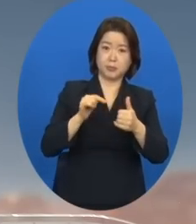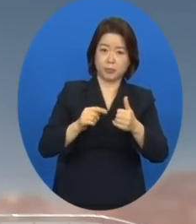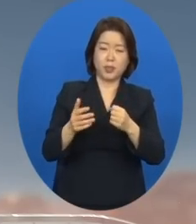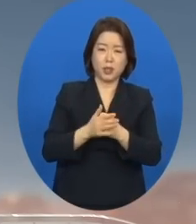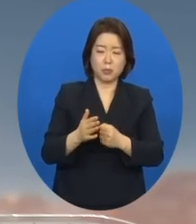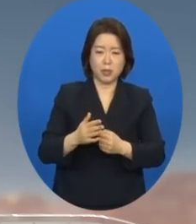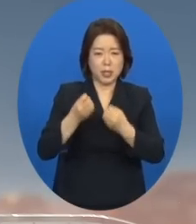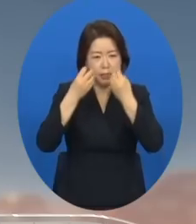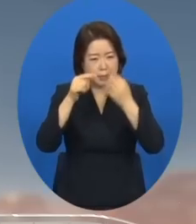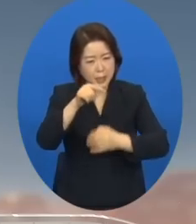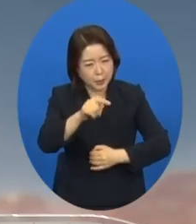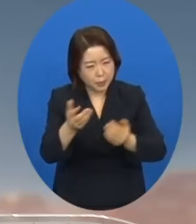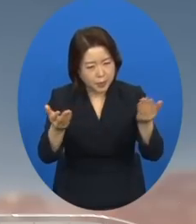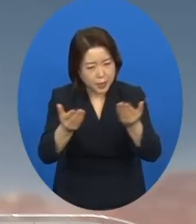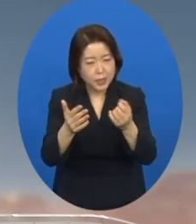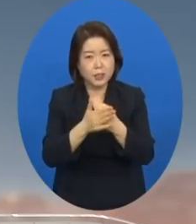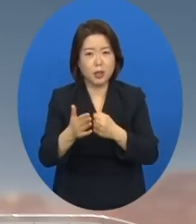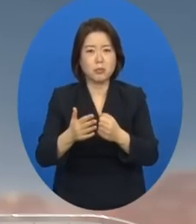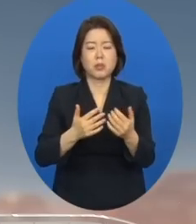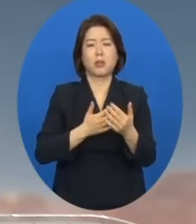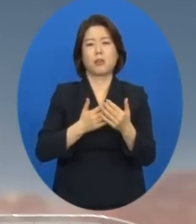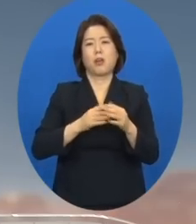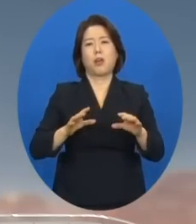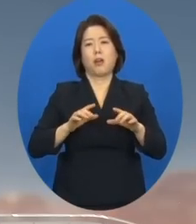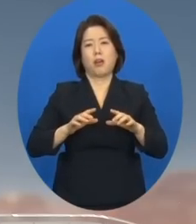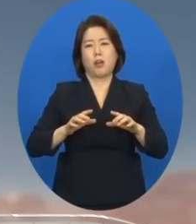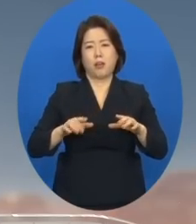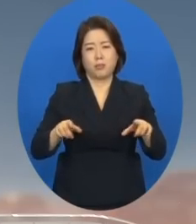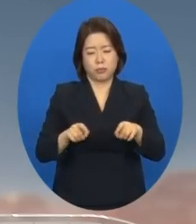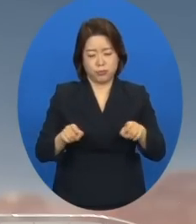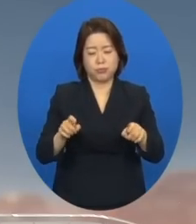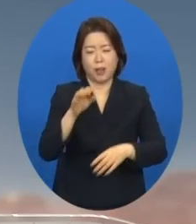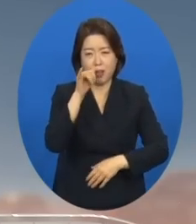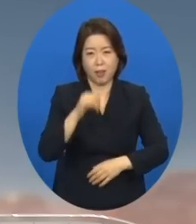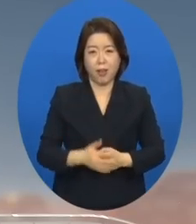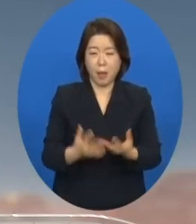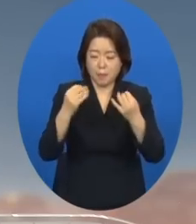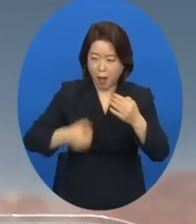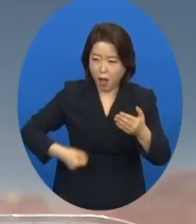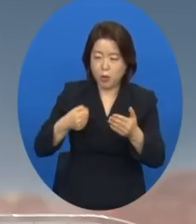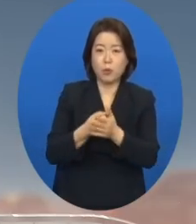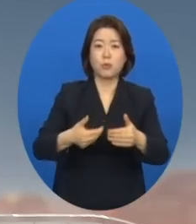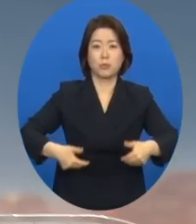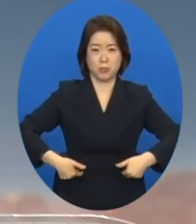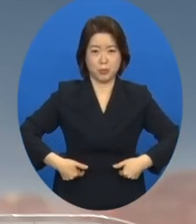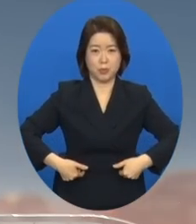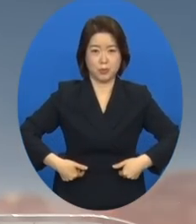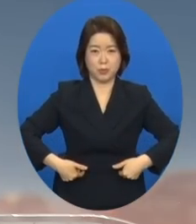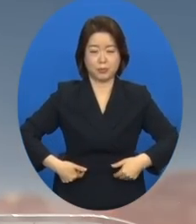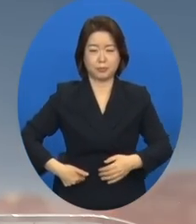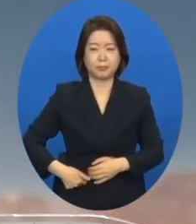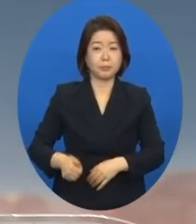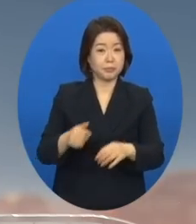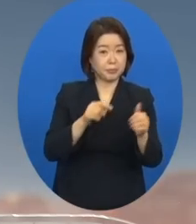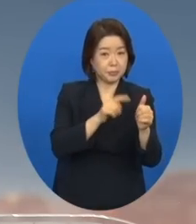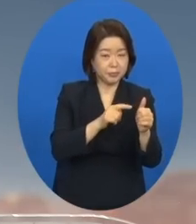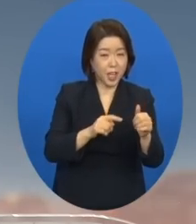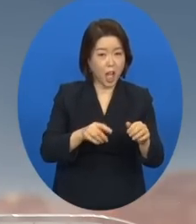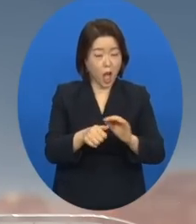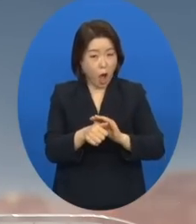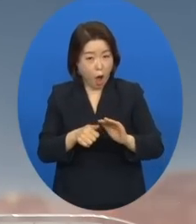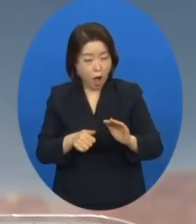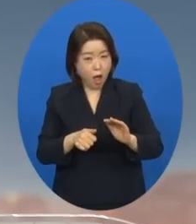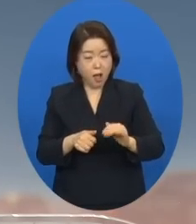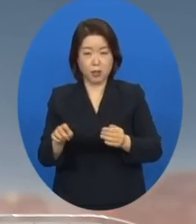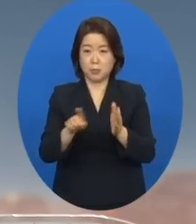영역을 앞두고 두려움을 느꼈습니다 많은 용기가 필요했어요 그가 겁쟁이 돼서 그랬을까요 믿음이